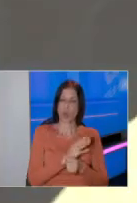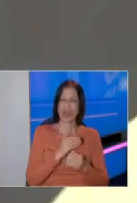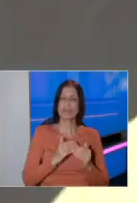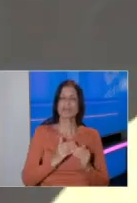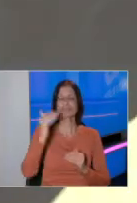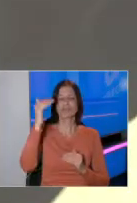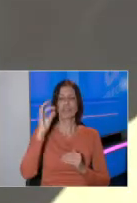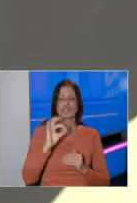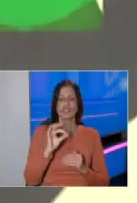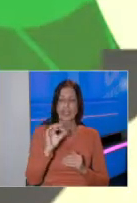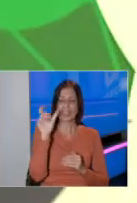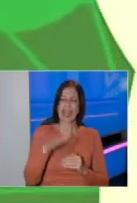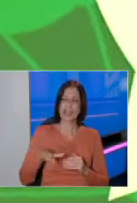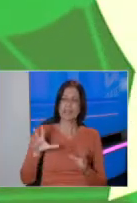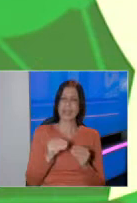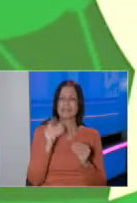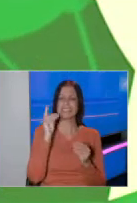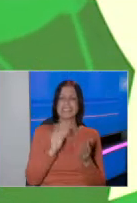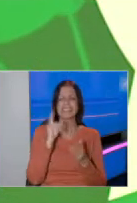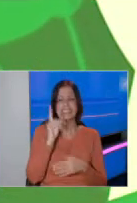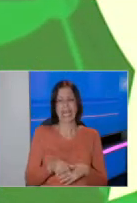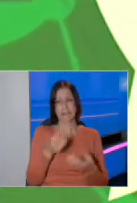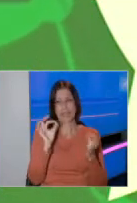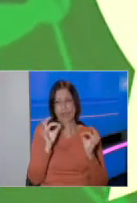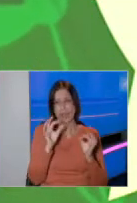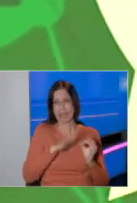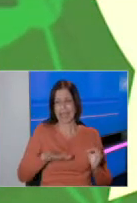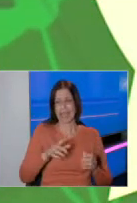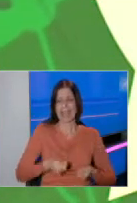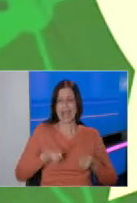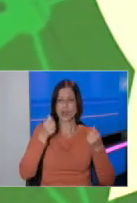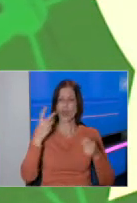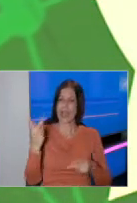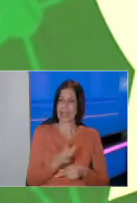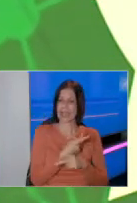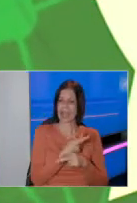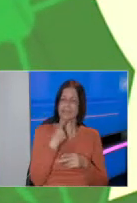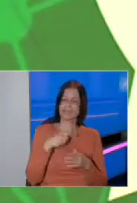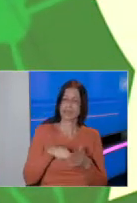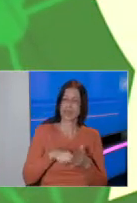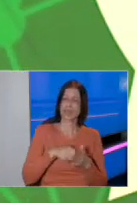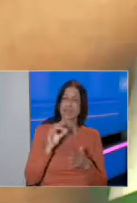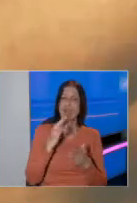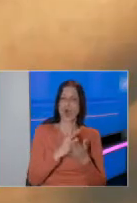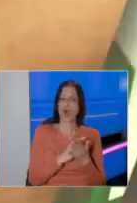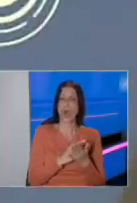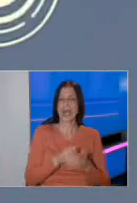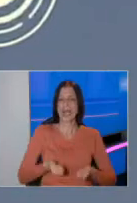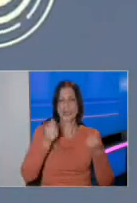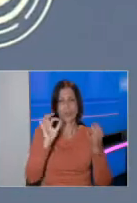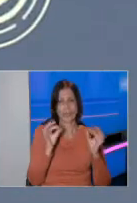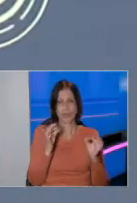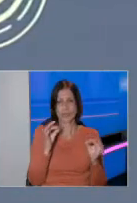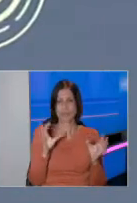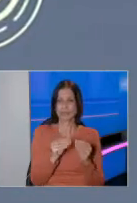צרכים מיוחדים במערכת החינוך הרגילה, לאור הטמעה בהרחבה של התיקון לחוק חינוך המיוחד. איתנו דוקטור